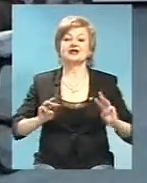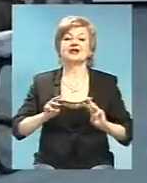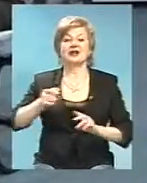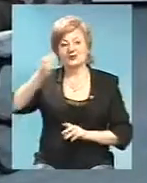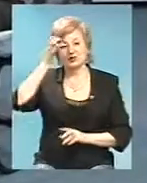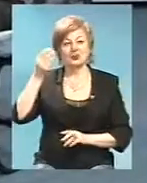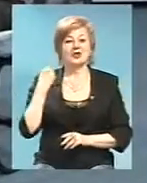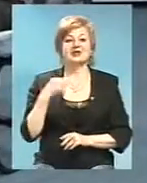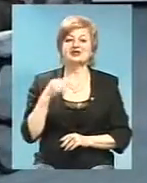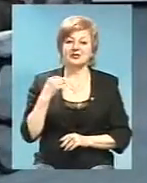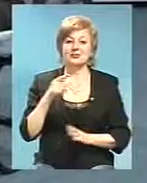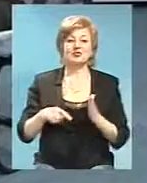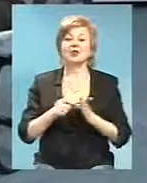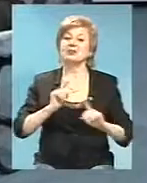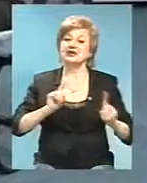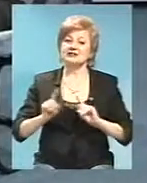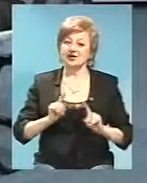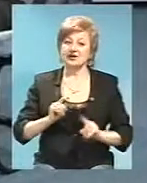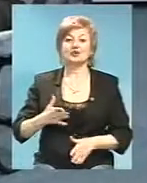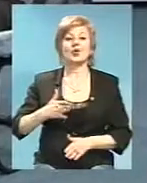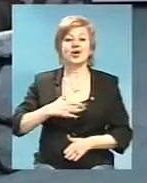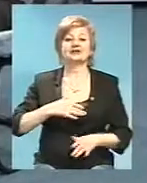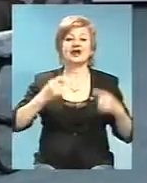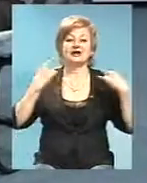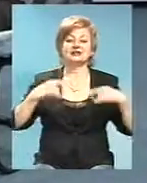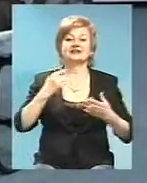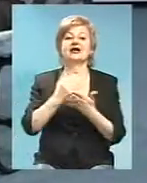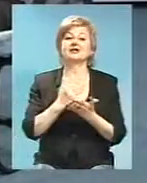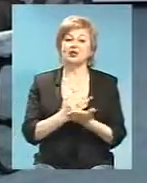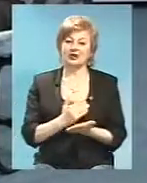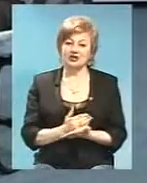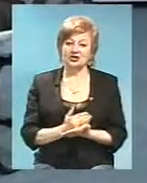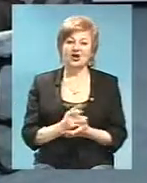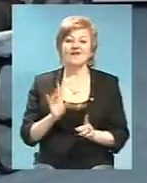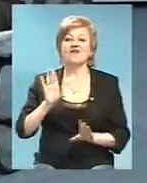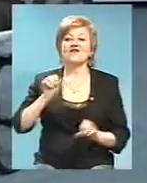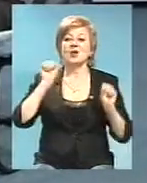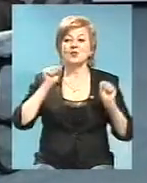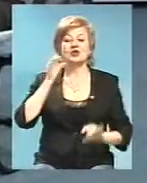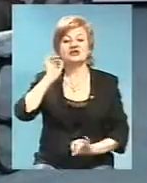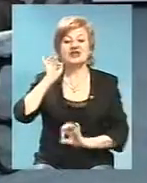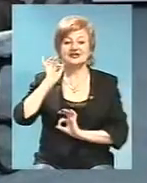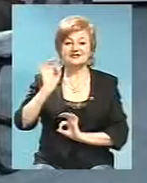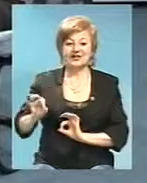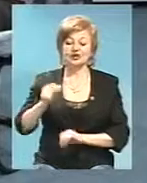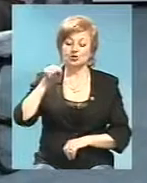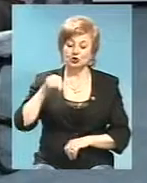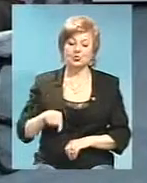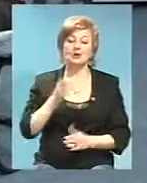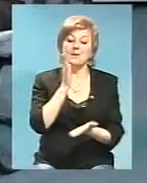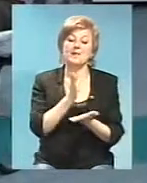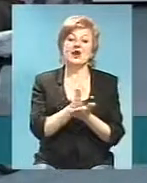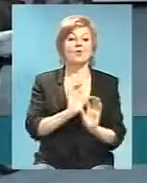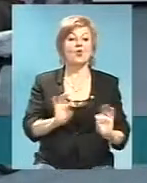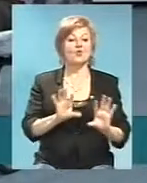науки Запорізької міської ради. А нашим телеглядачам я нагадую, що ви можете телефонувати до нашої студії під час прямого